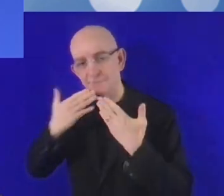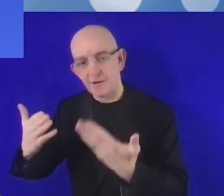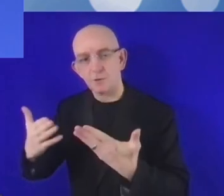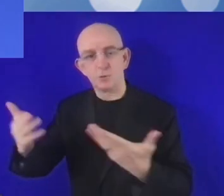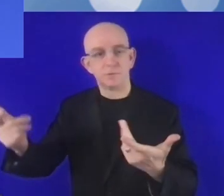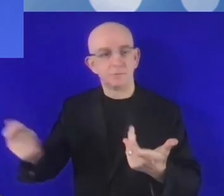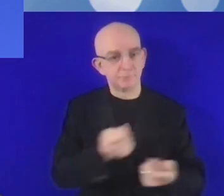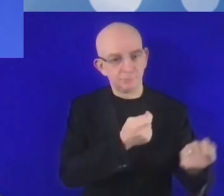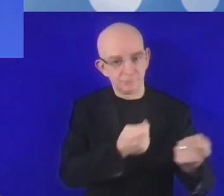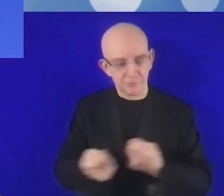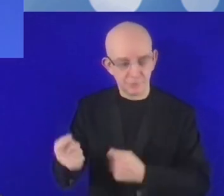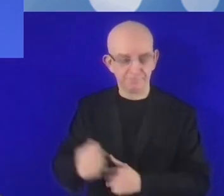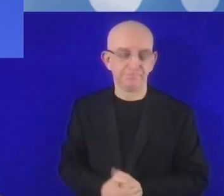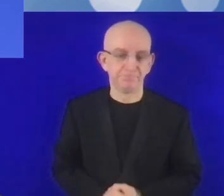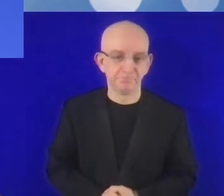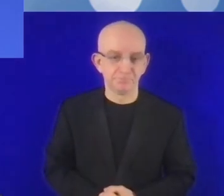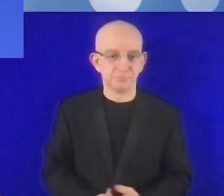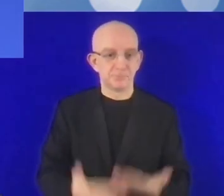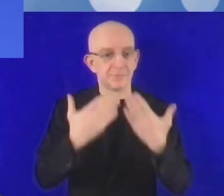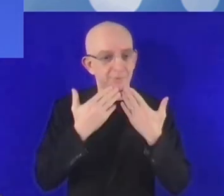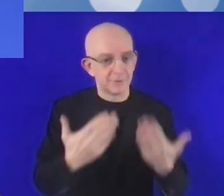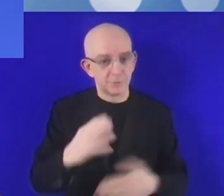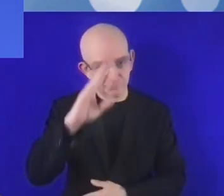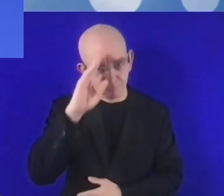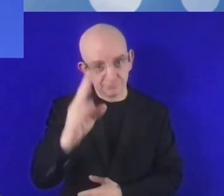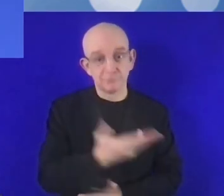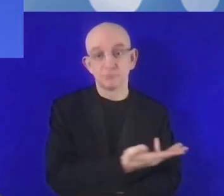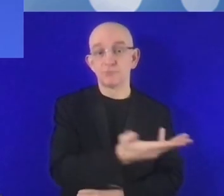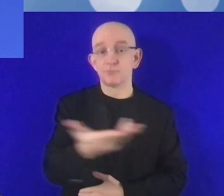女士们、先生们，大家好。